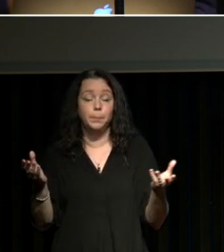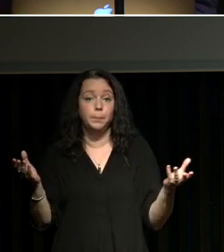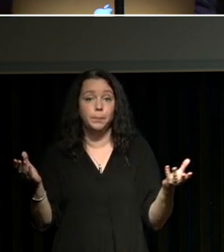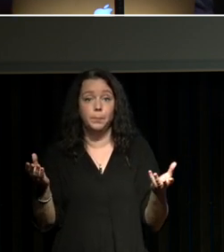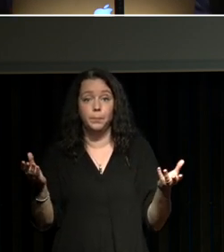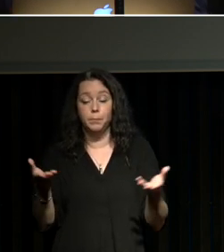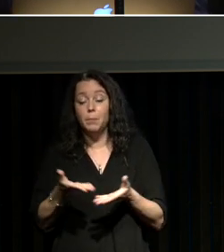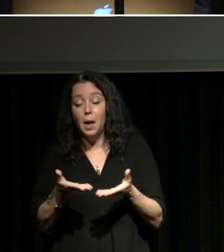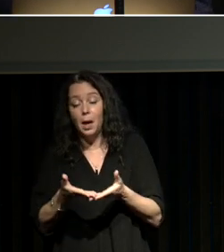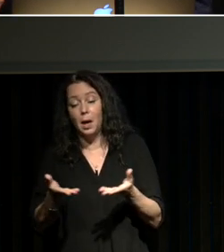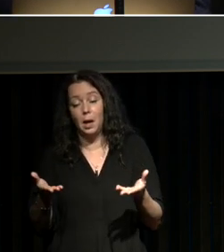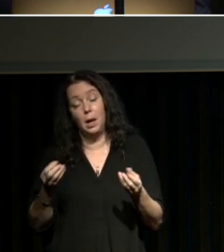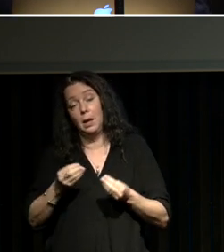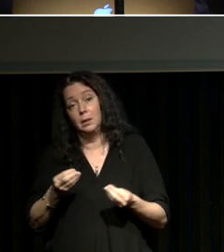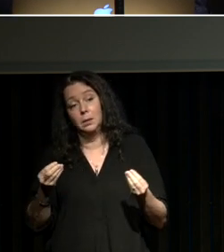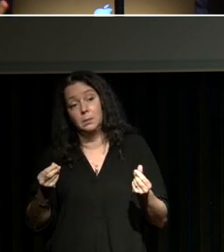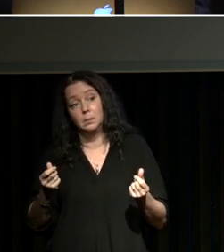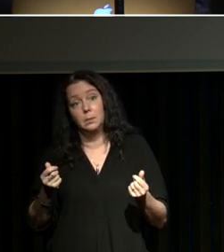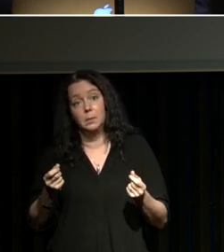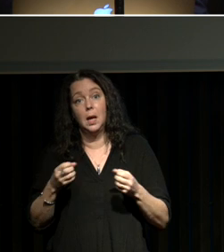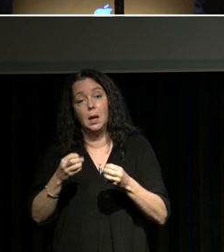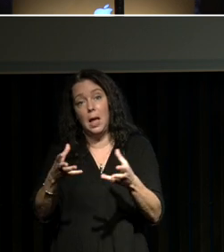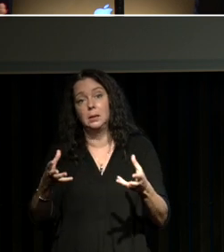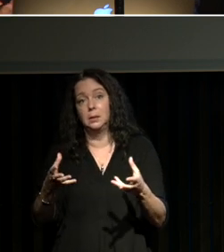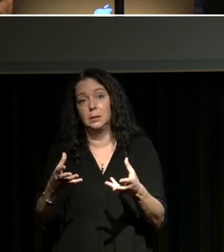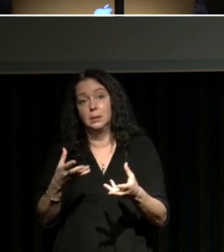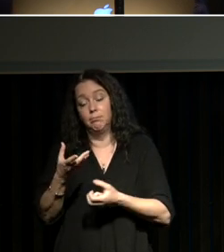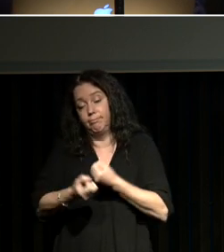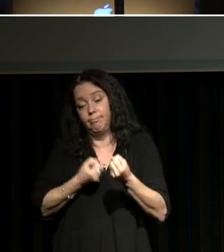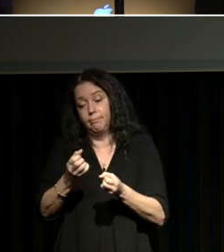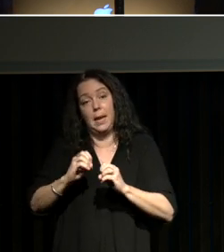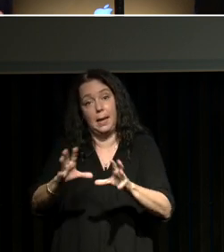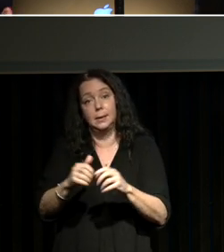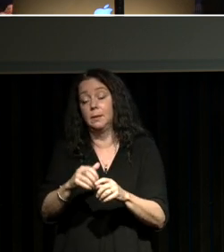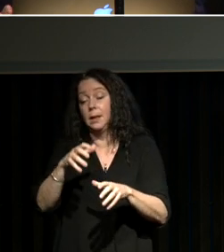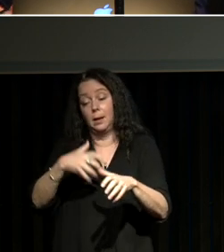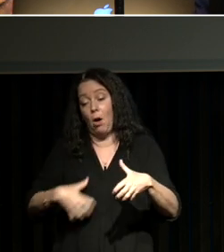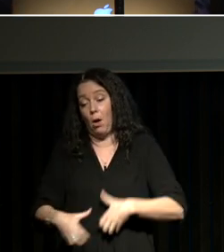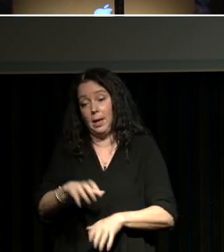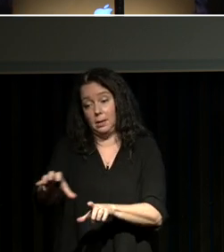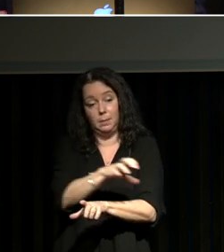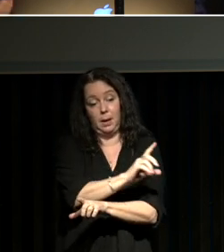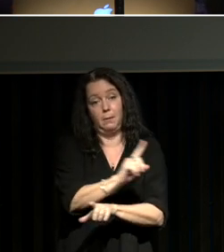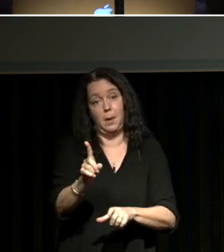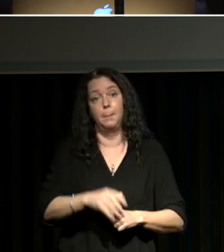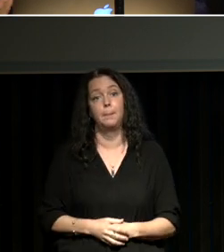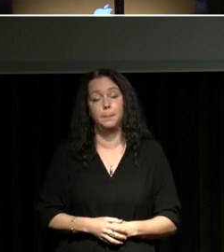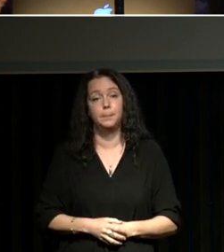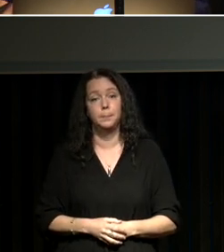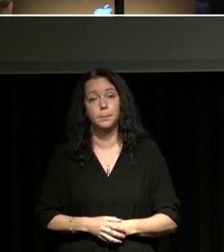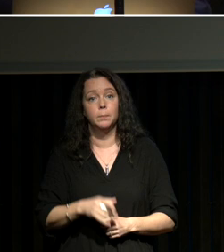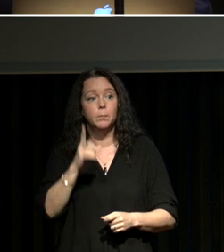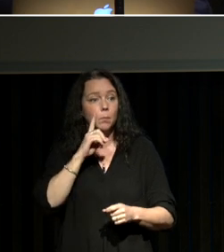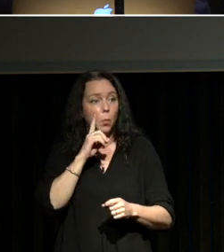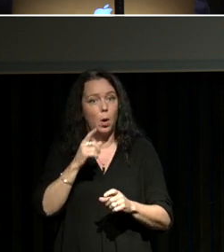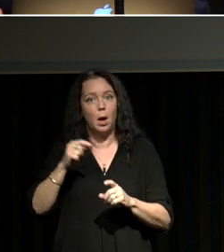eh bien, on laisse l'agonie se poursuivre, on ne prélèvera pas les organes, parce que ce n'est pas un processus